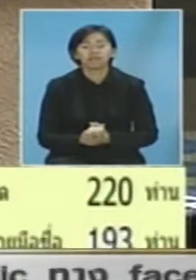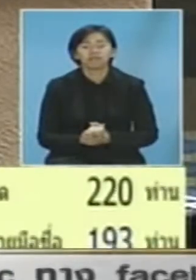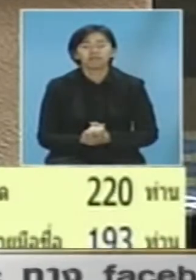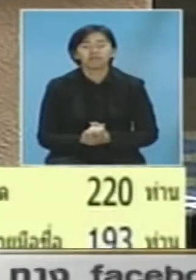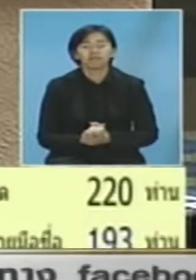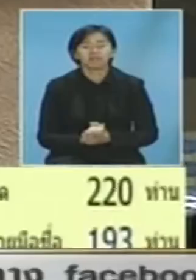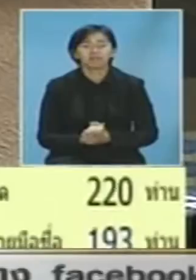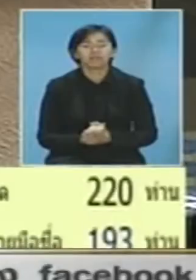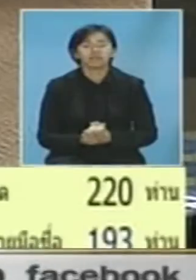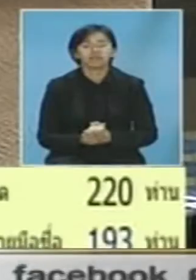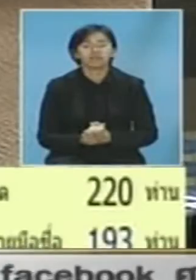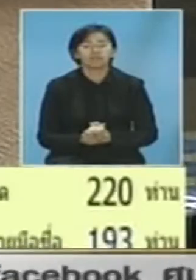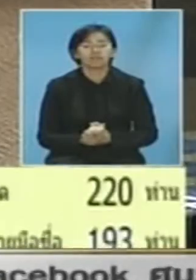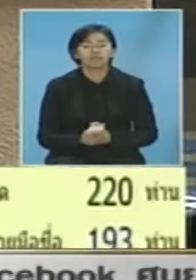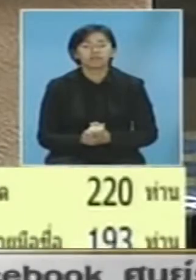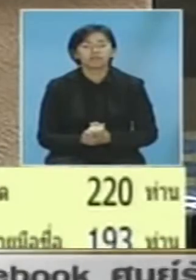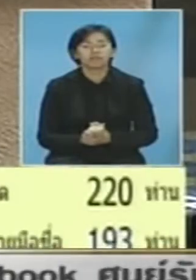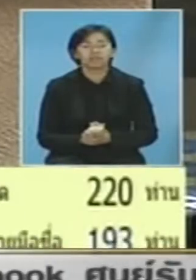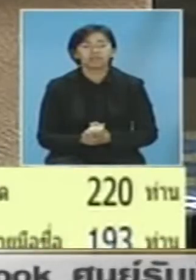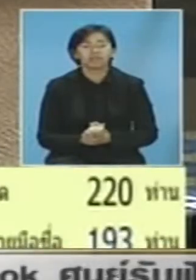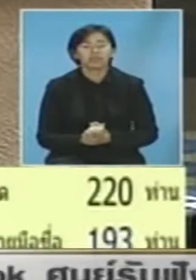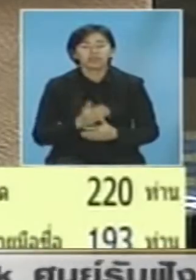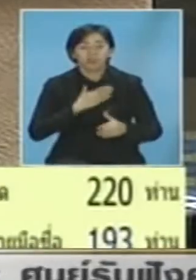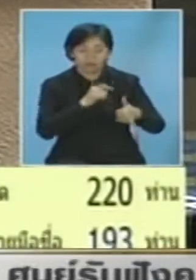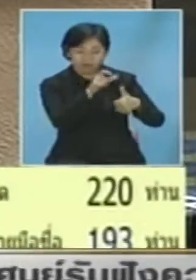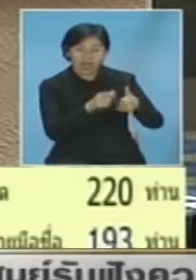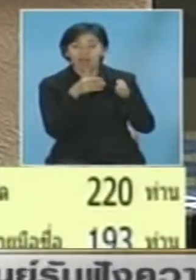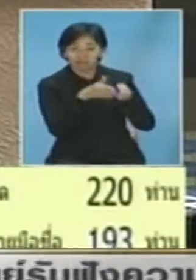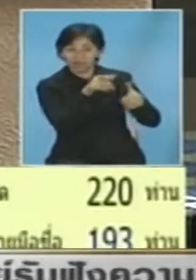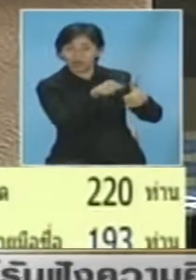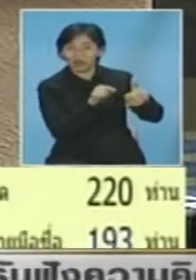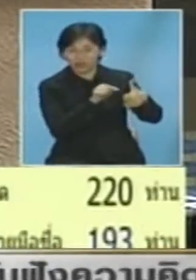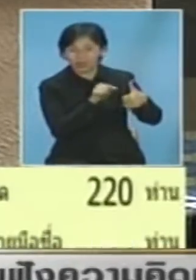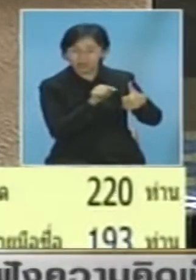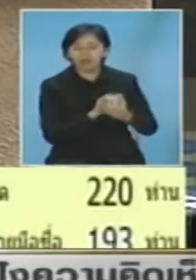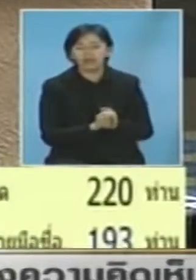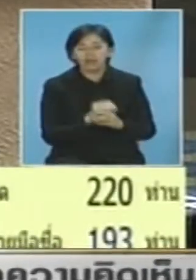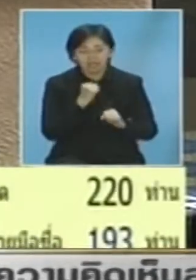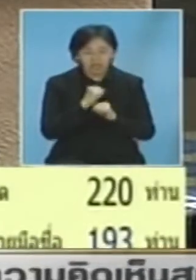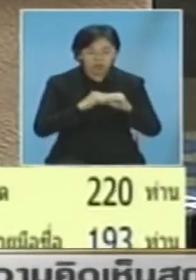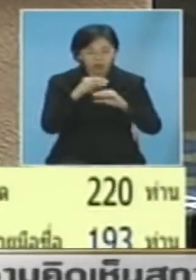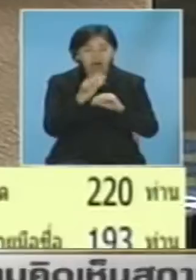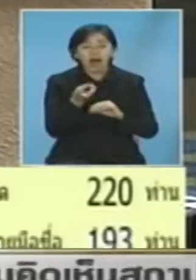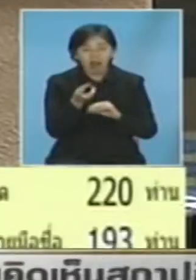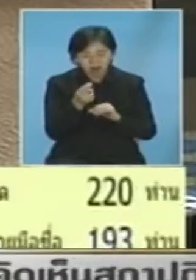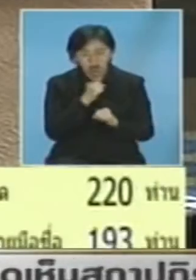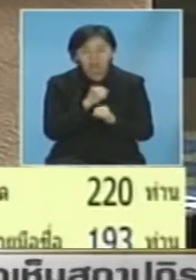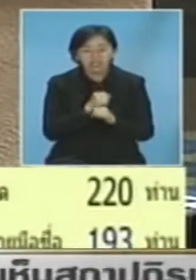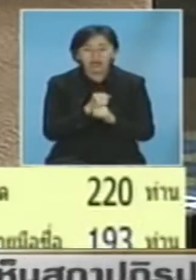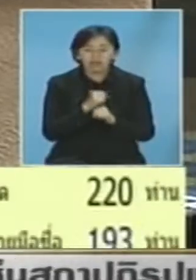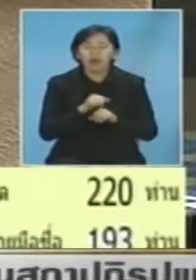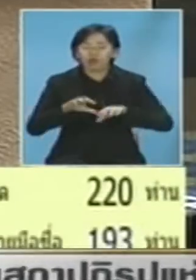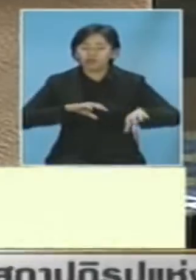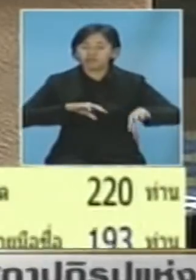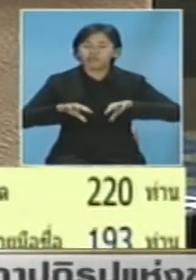เพราะฉะนั้นเมื่อผู้ถูกกล่าวหาได้ดำเนินโครงการรับจำนำข้าวตามนโยบายที่ได้แถลงไว้ต่อรัฐ